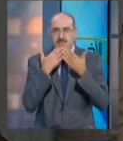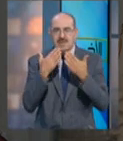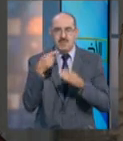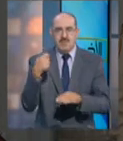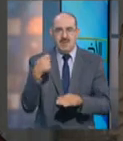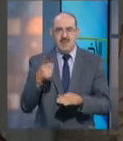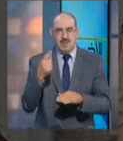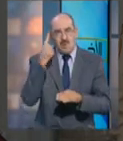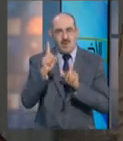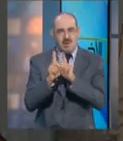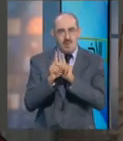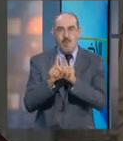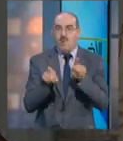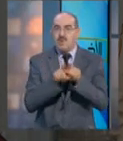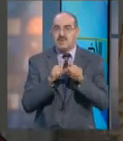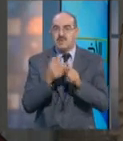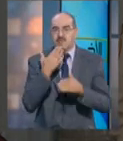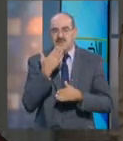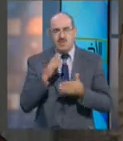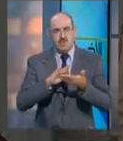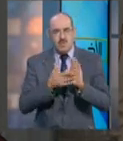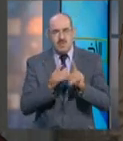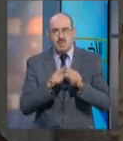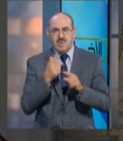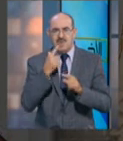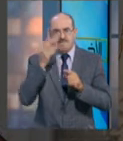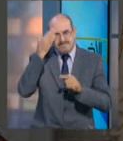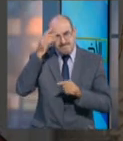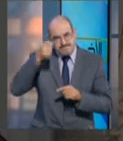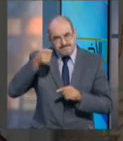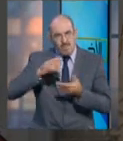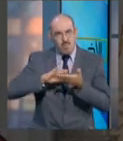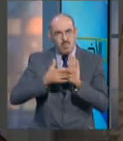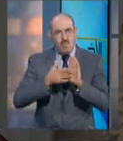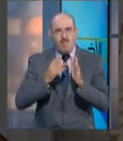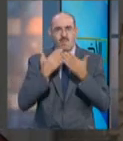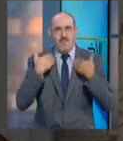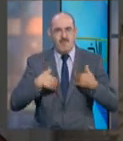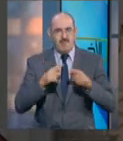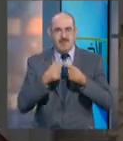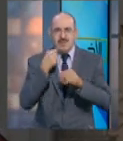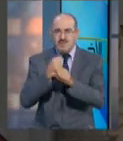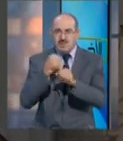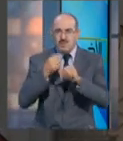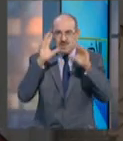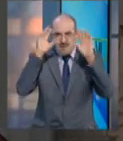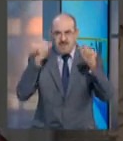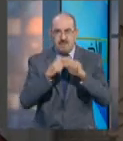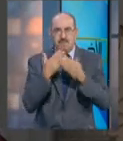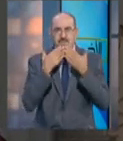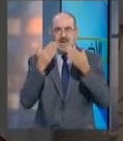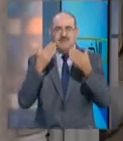شكرا الجزيل، وأيضا ننقل تحيات السفارة وأعضاء السفارة كانوا كلهم متواجدين، وبارك الله